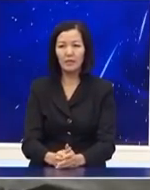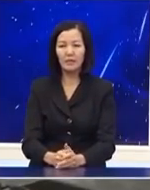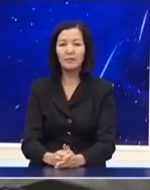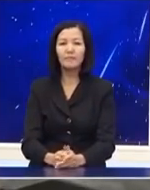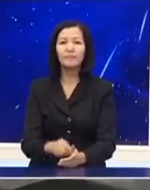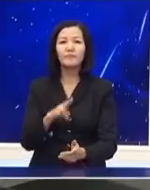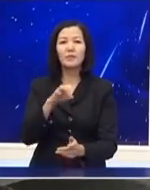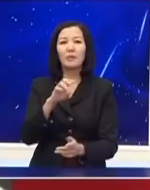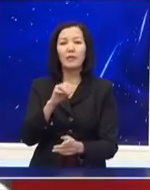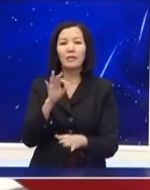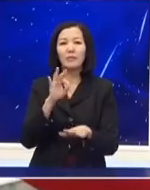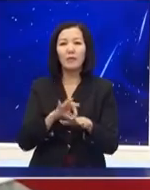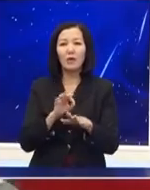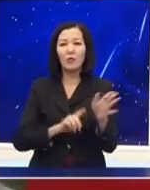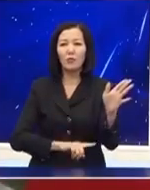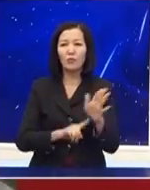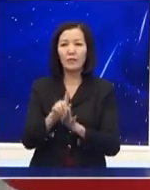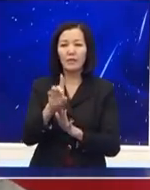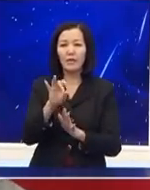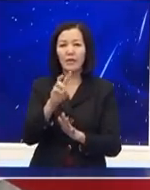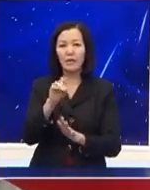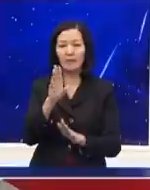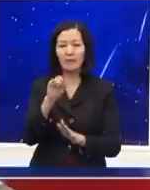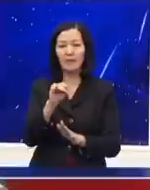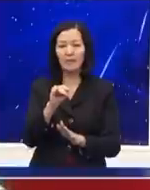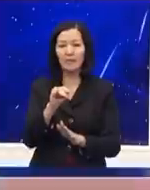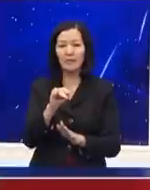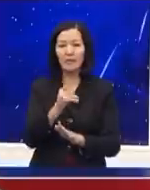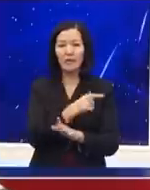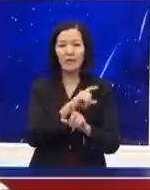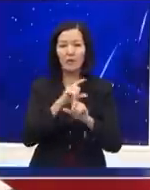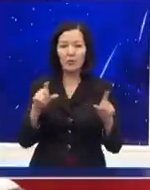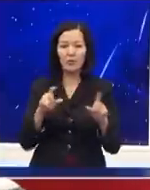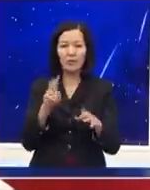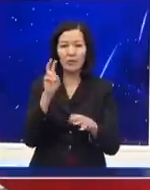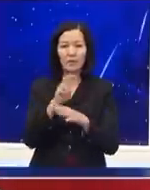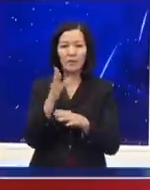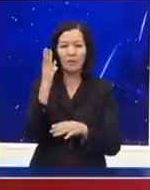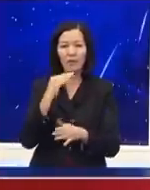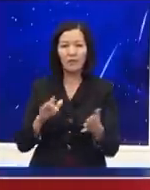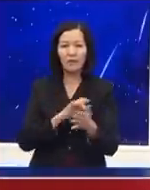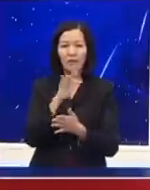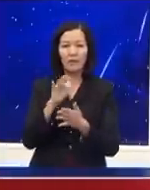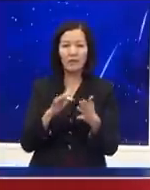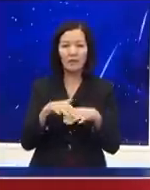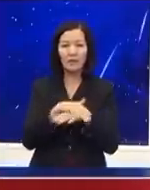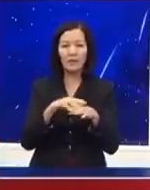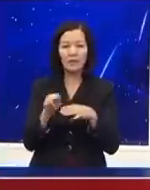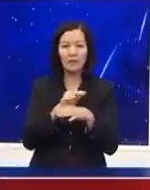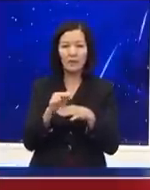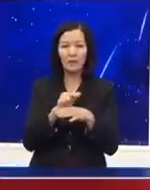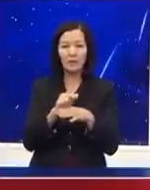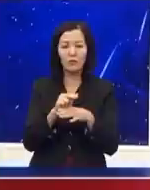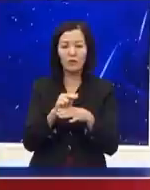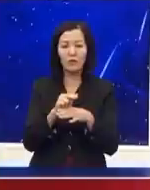Пандемия басталғаннан бері осы Райымбек аудандық ауруханасына жұмысқа келдім. Алматы қаласынан халықты емдер жолында титте